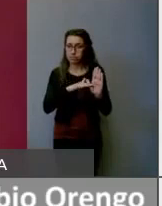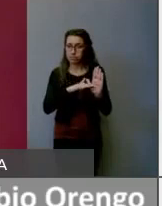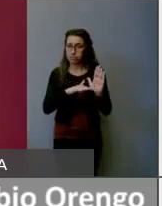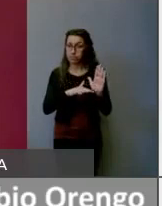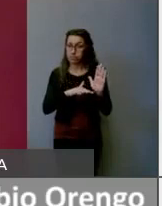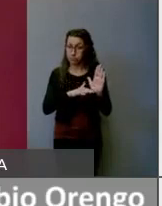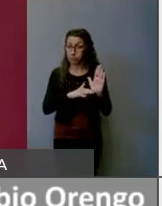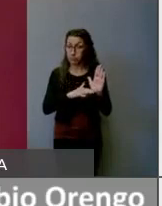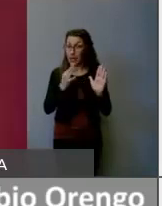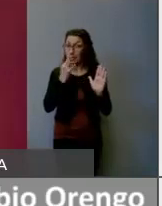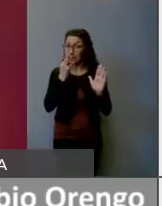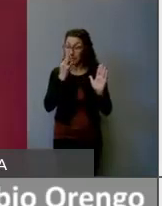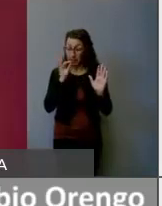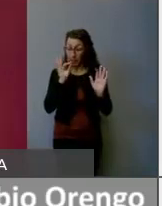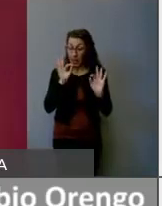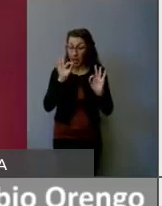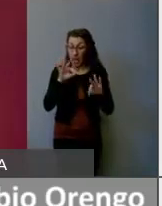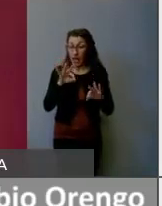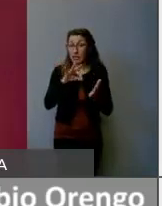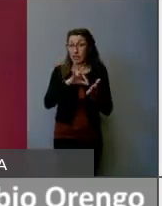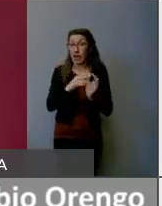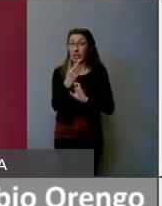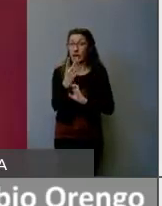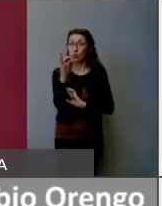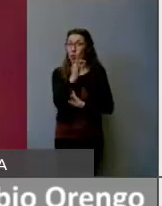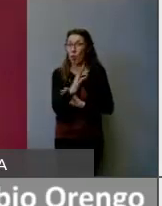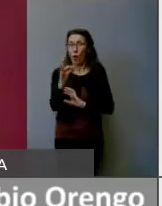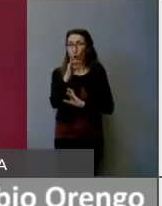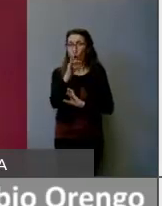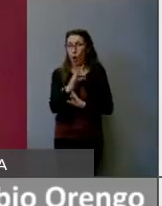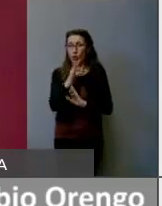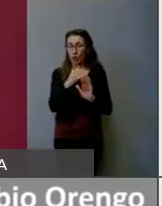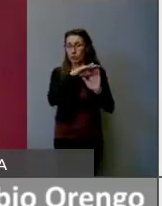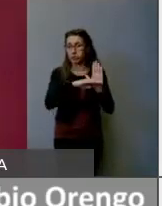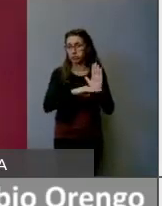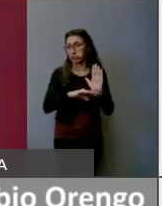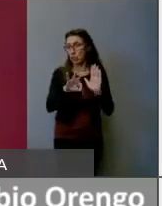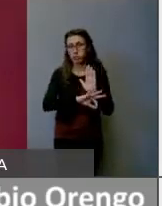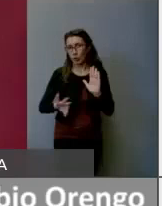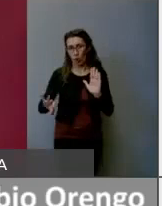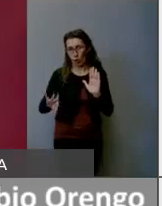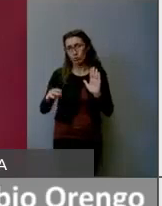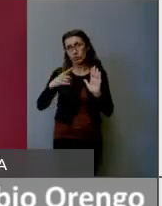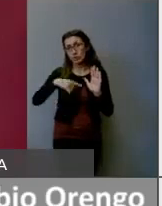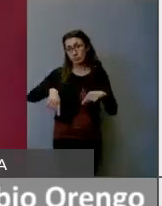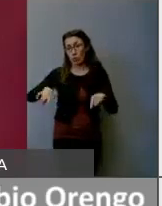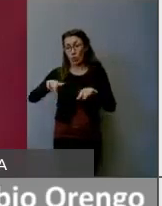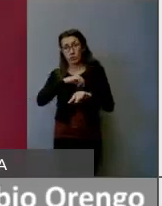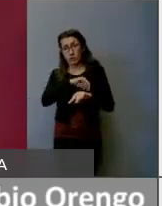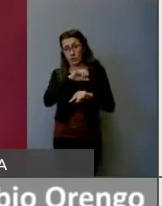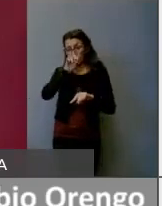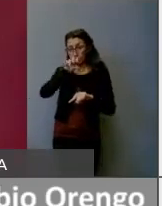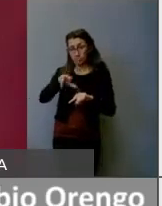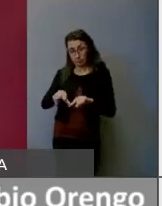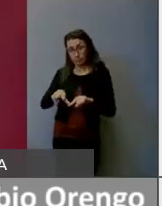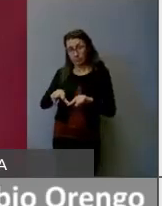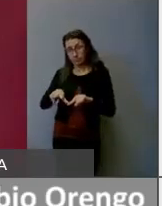e comunicarle per tempo a questo Consiglio Comunale. Tutto questo in modo da celebrare